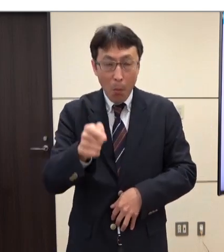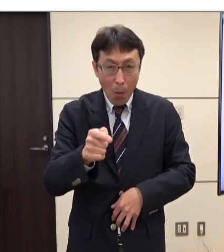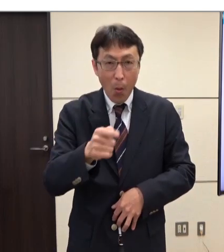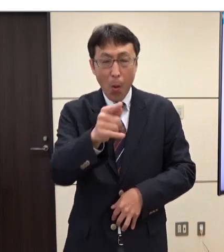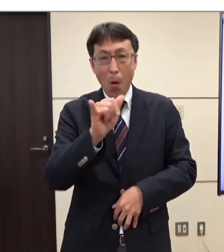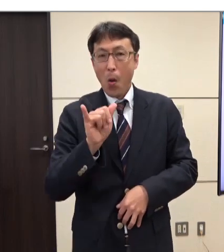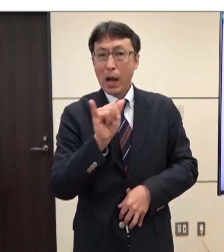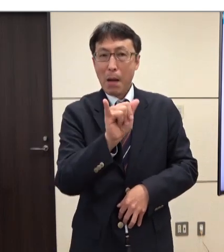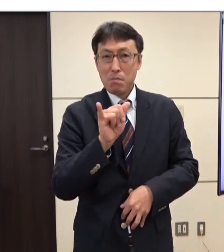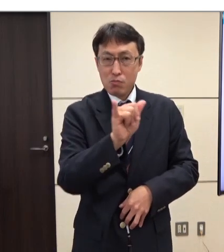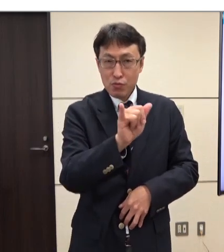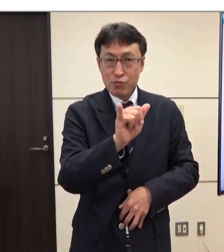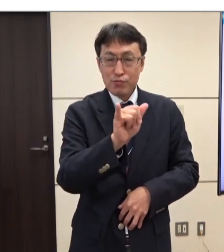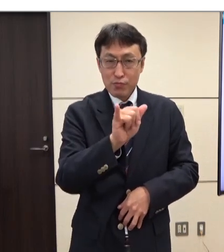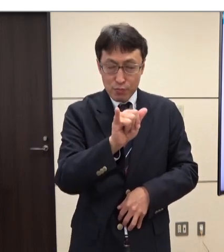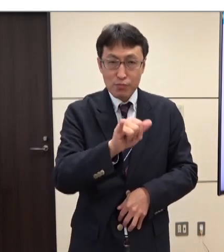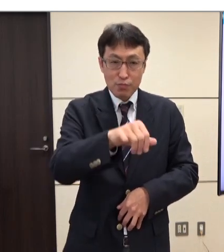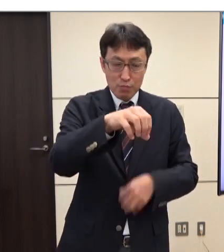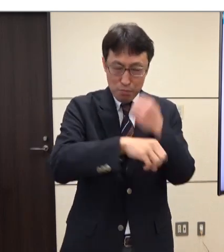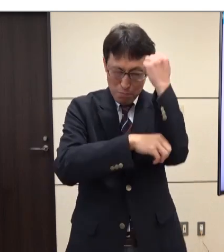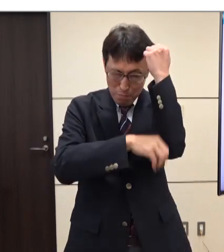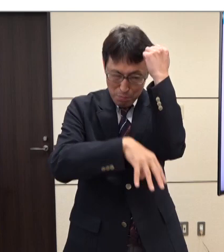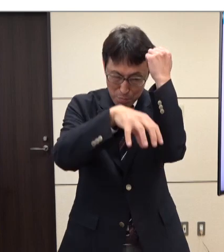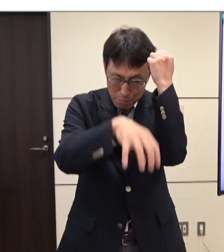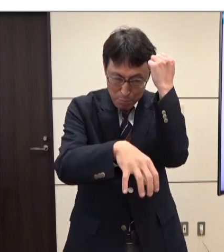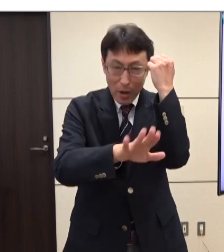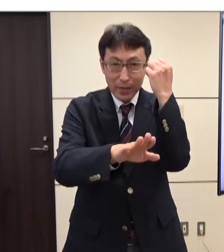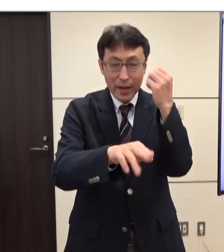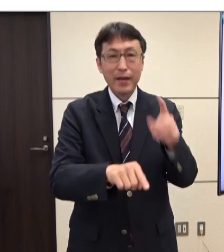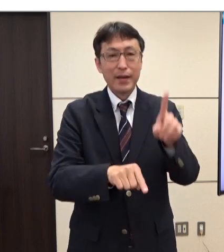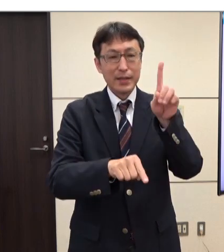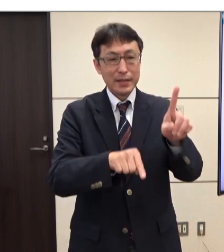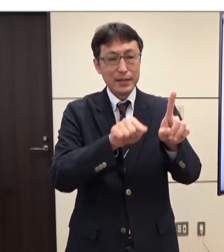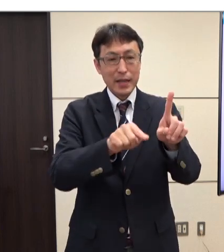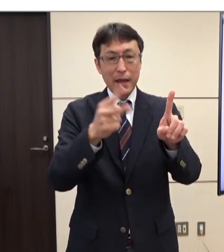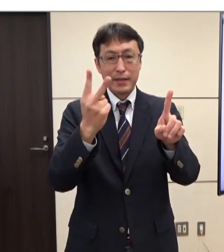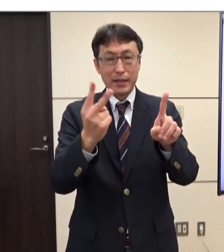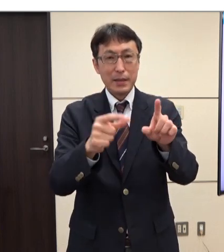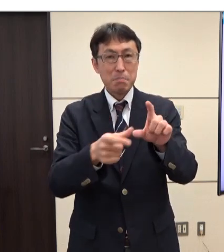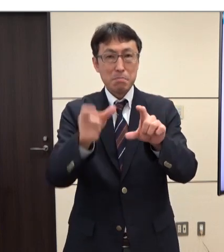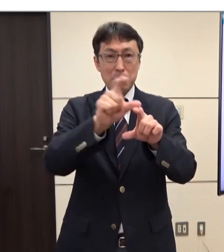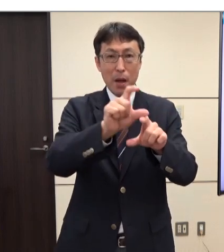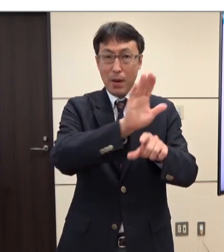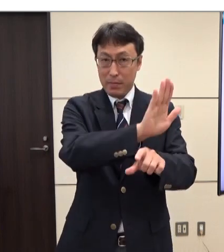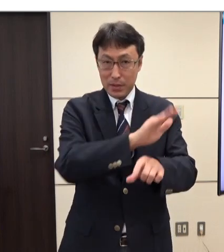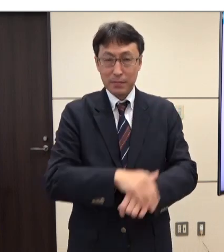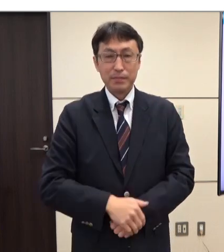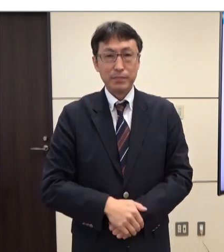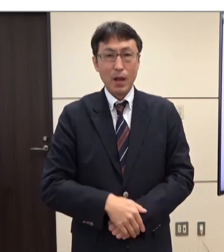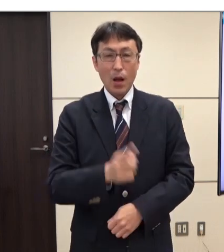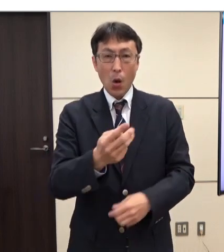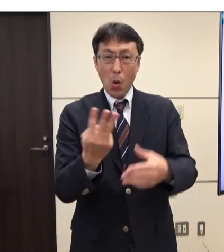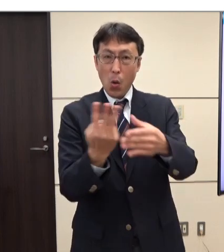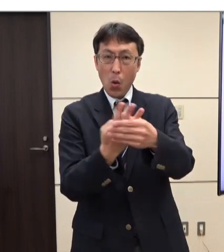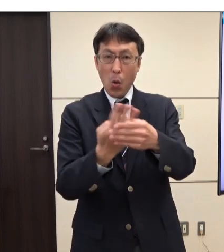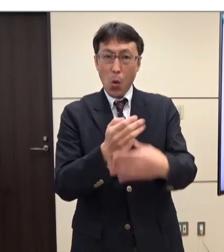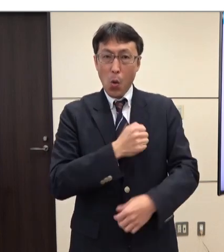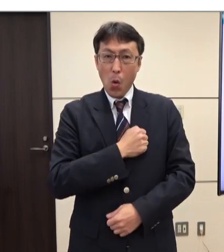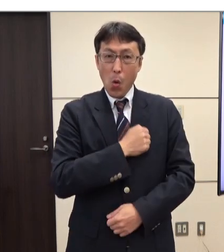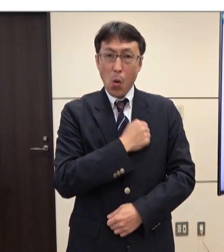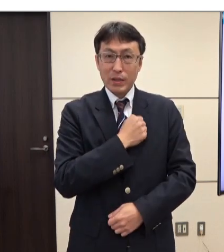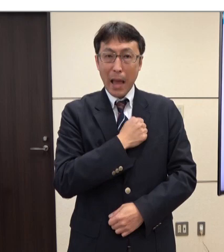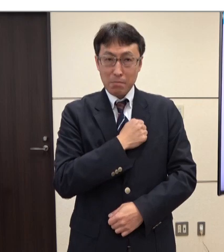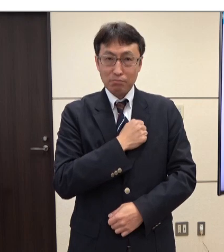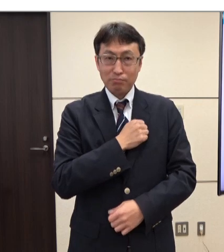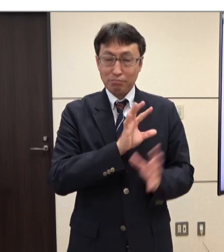らは約 1.2 倍、それから福島三名湯温泉のですね、来訪者の方